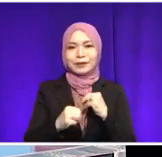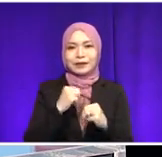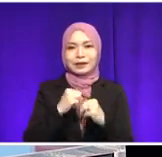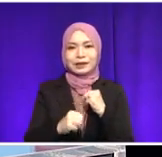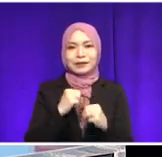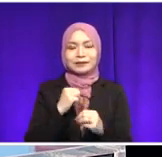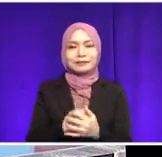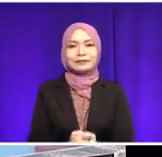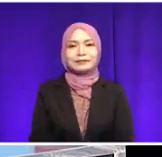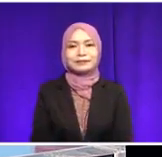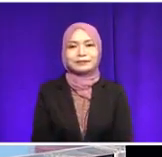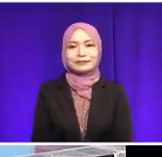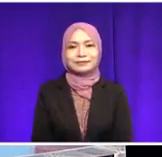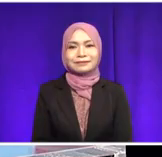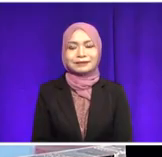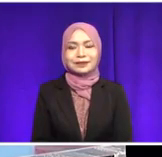dalam